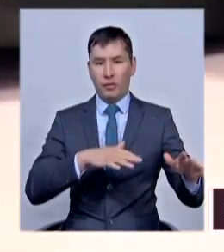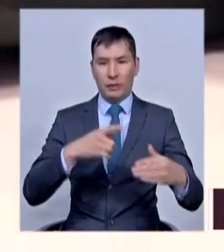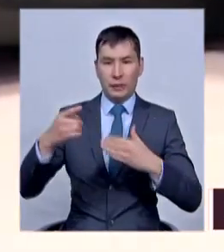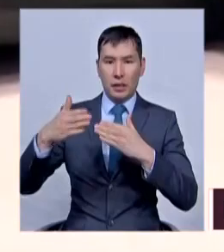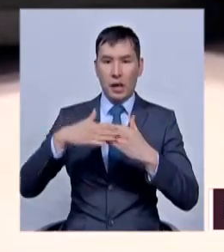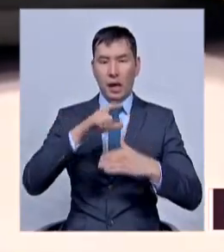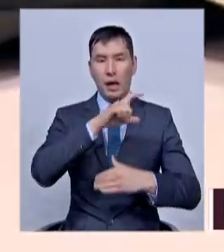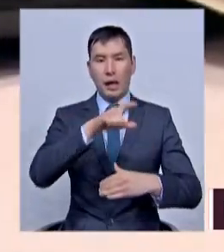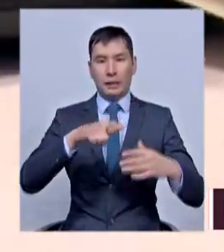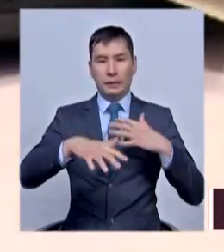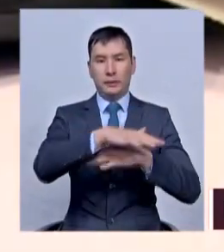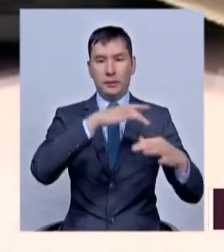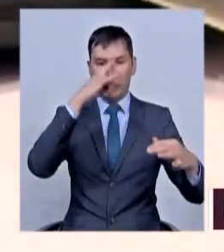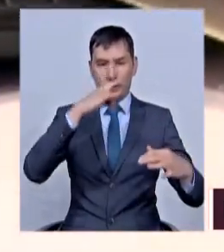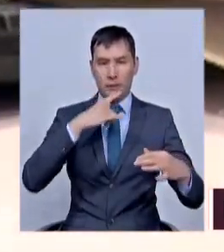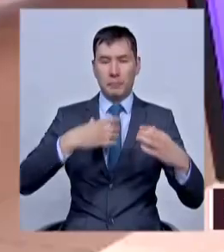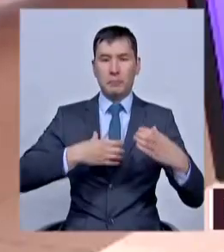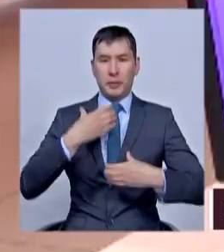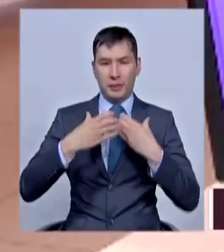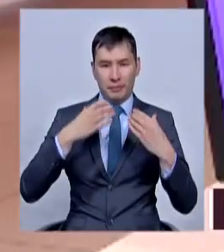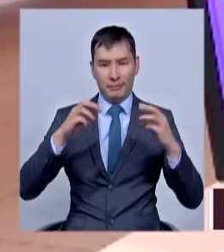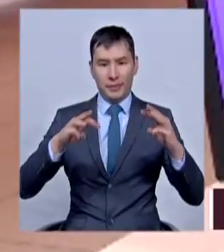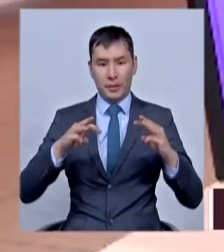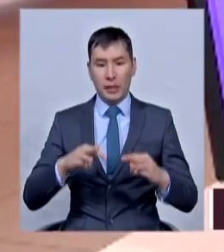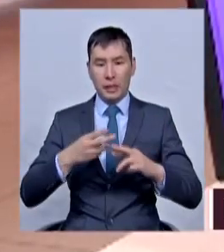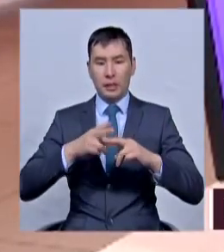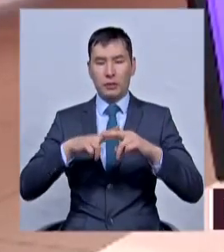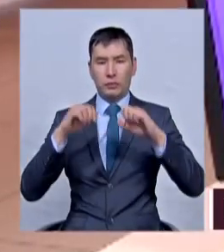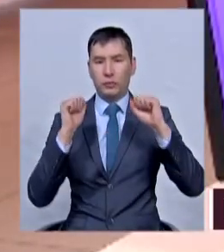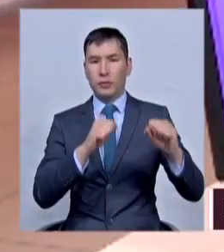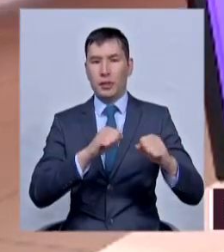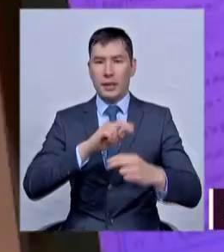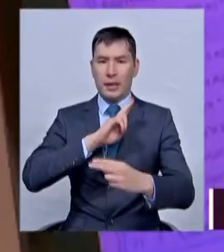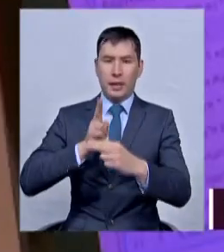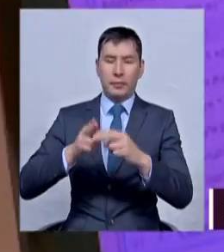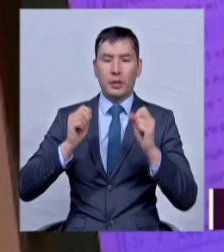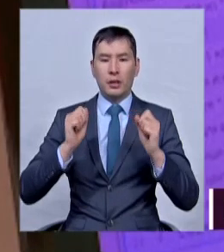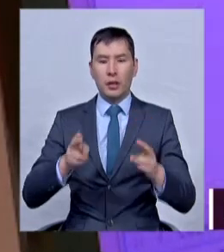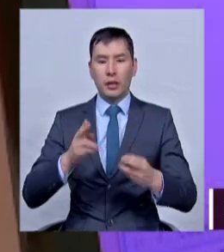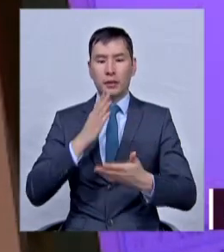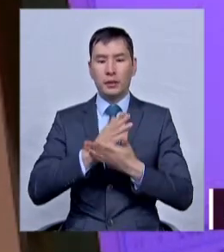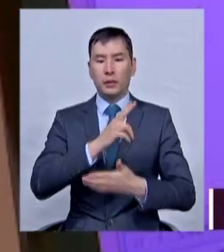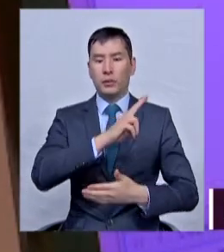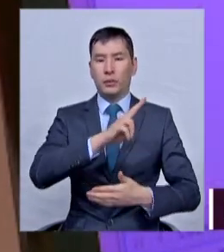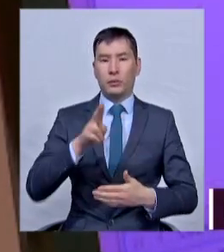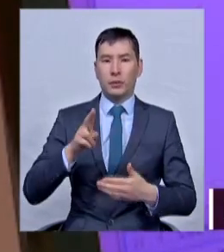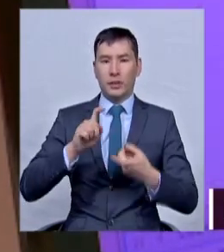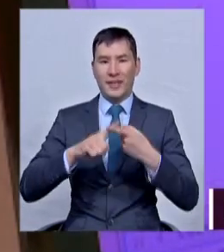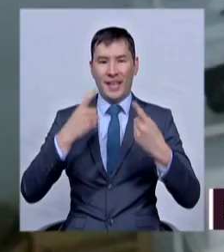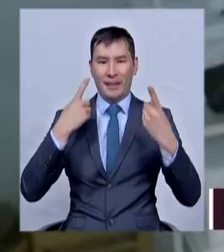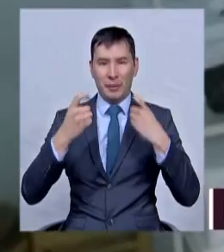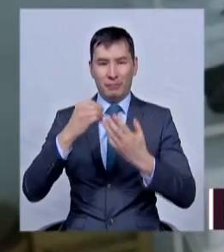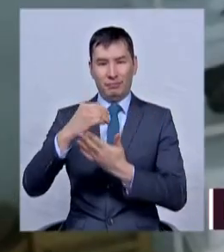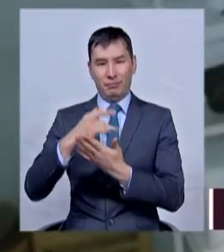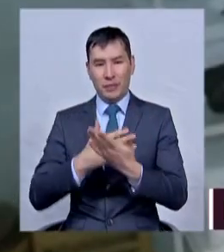үшін үкімет алдында маңызды міндеттер тұрғанын атап өтті. Алайда басшылар тарапынан шынайы деректі жасыру, дертке қарсы жүргізіліп жатқан күрес